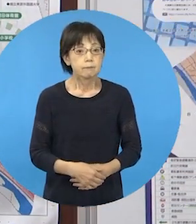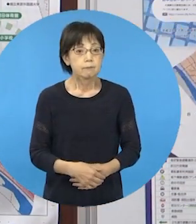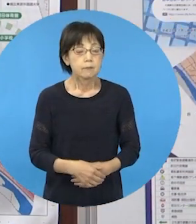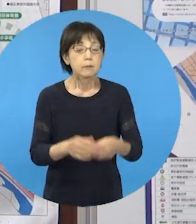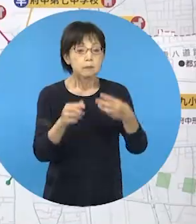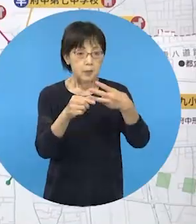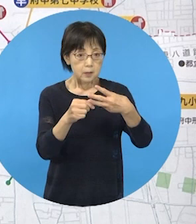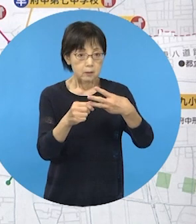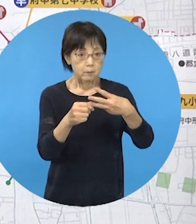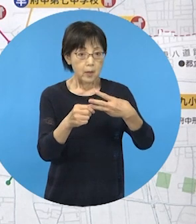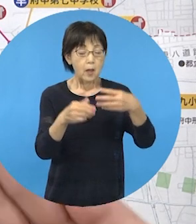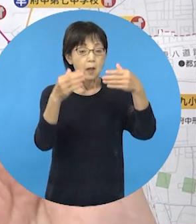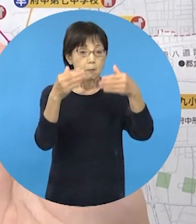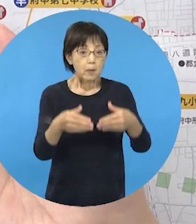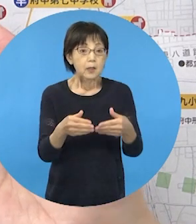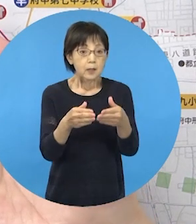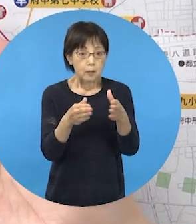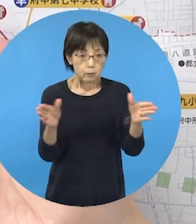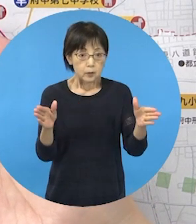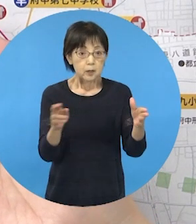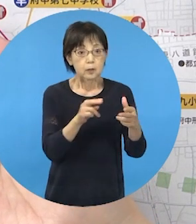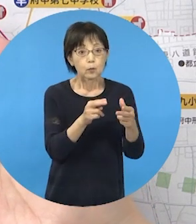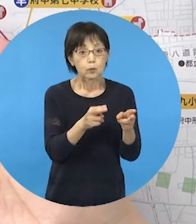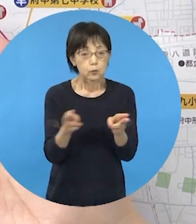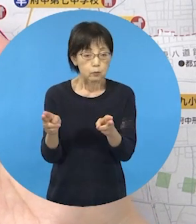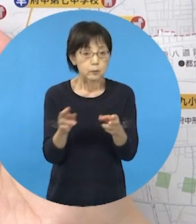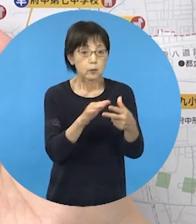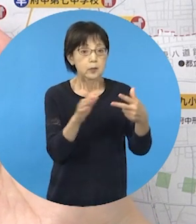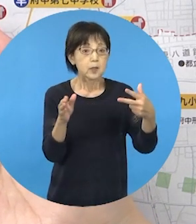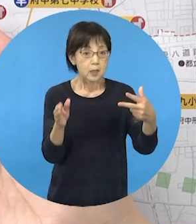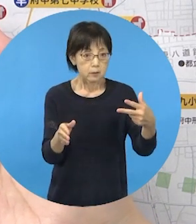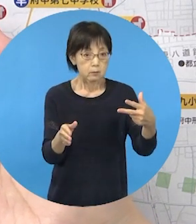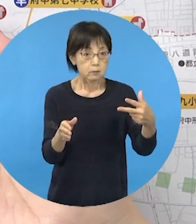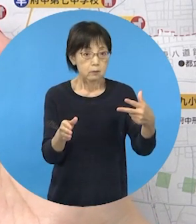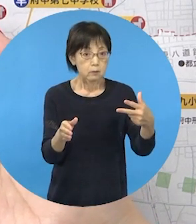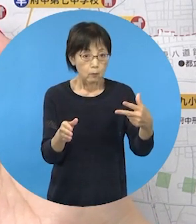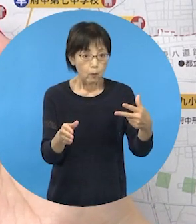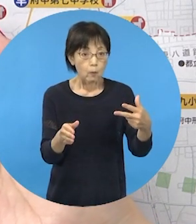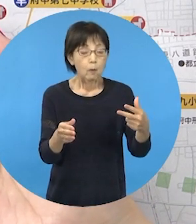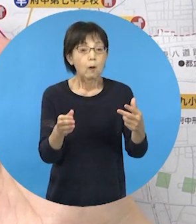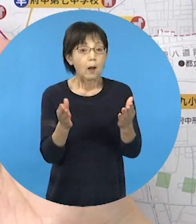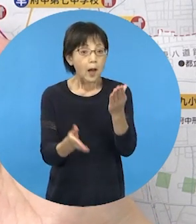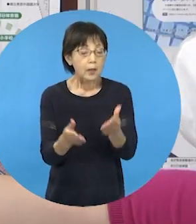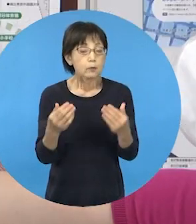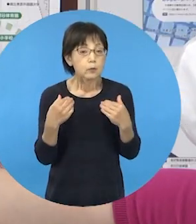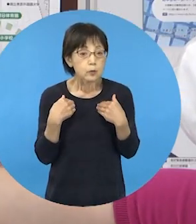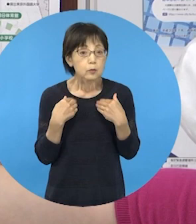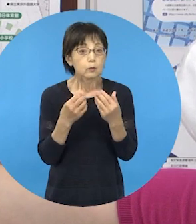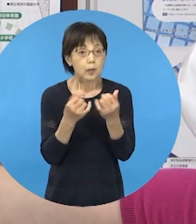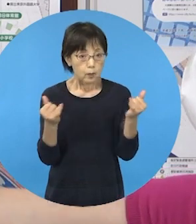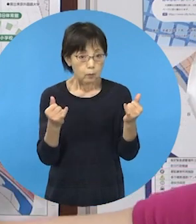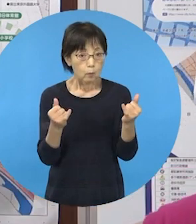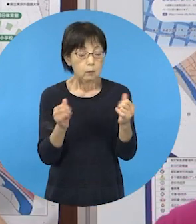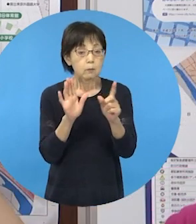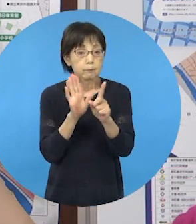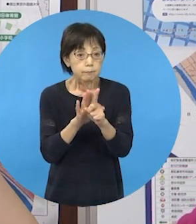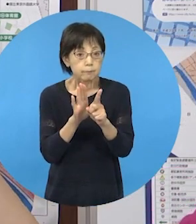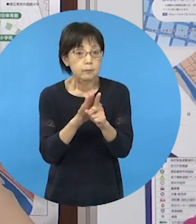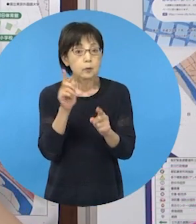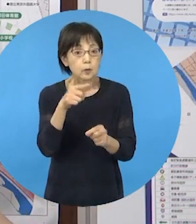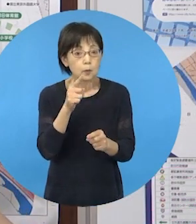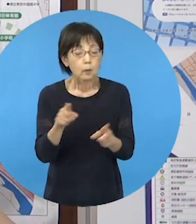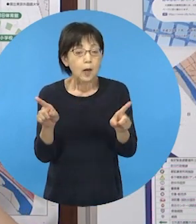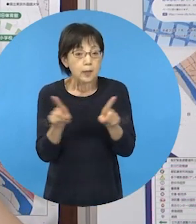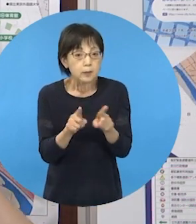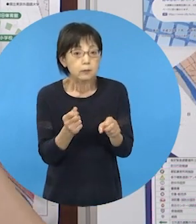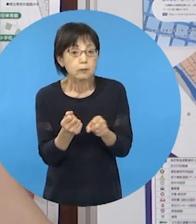3つ目にバリアフリーが整っている施設を要配慮者と付き添いの方が一緒に避難でき